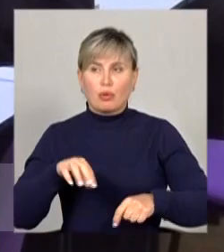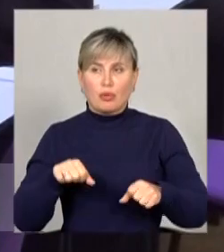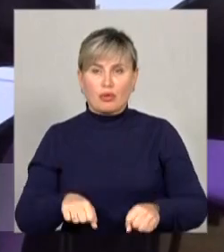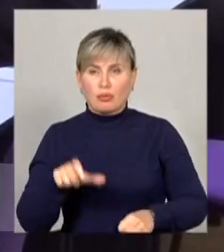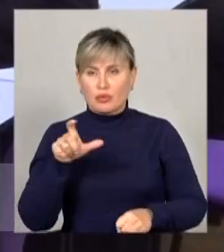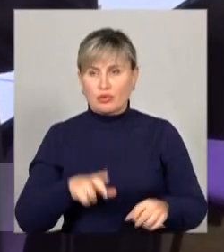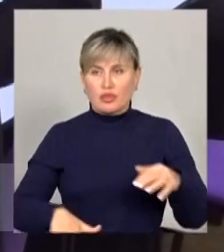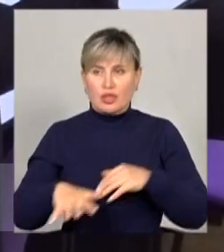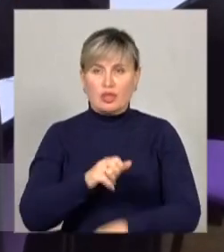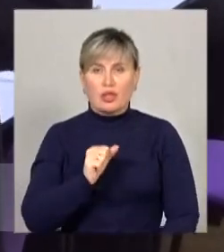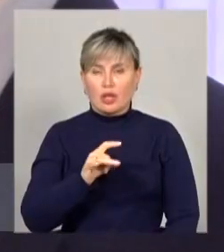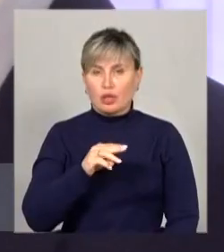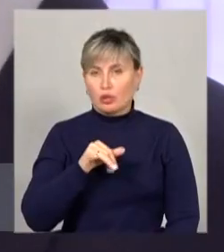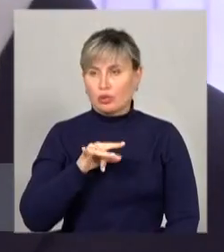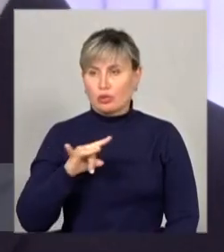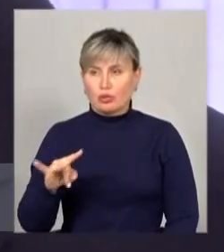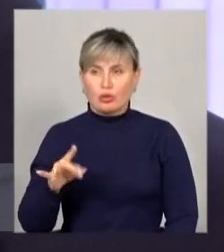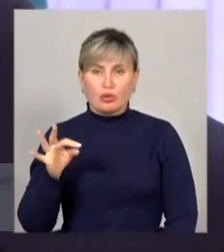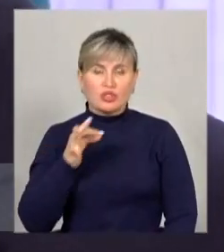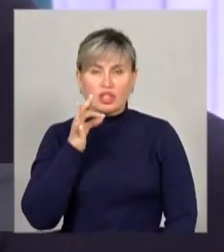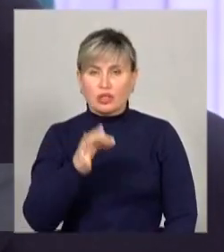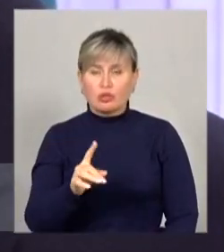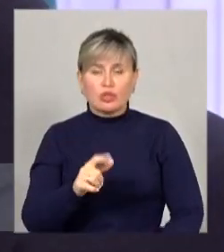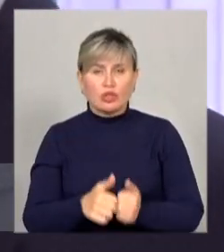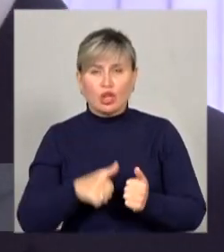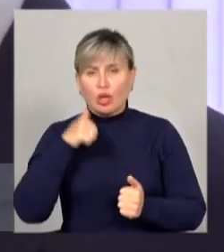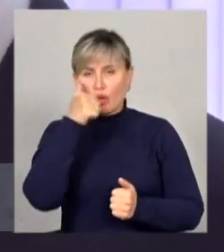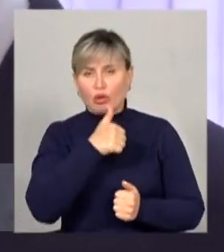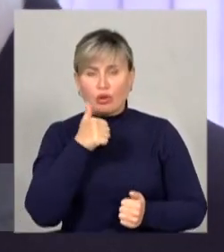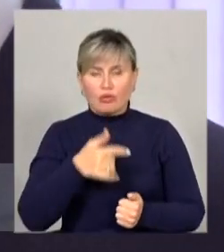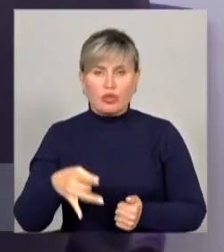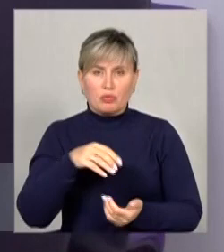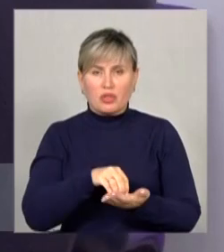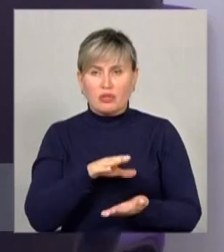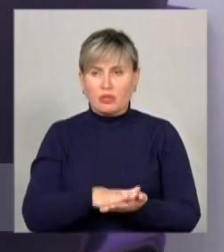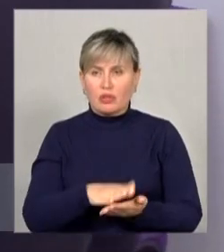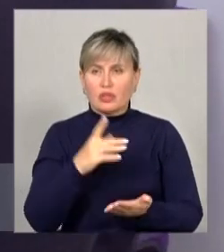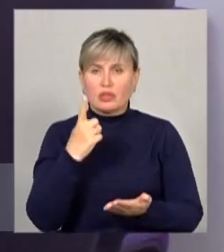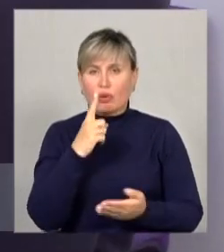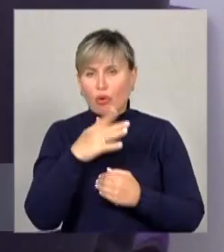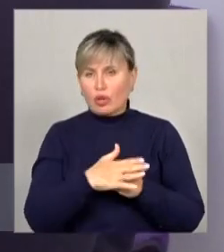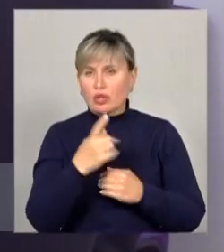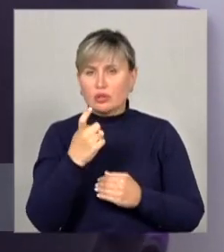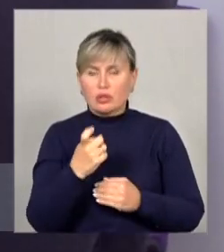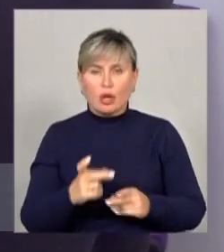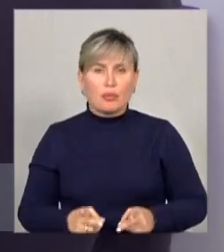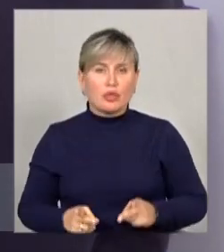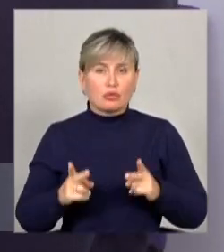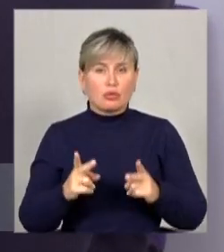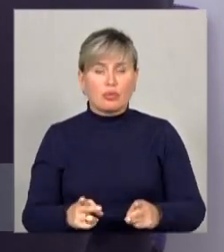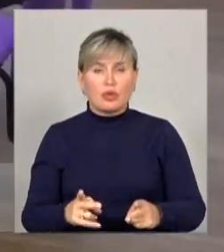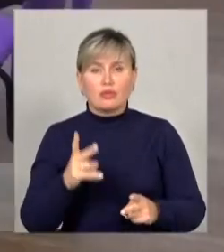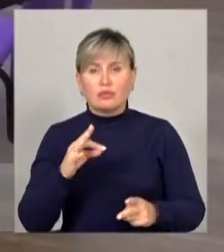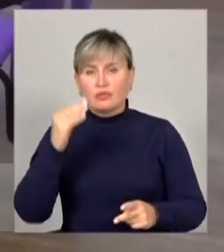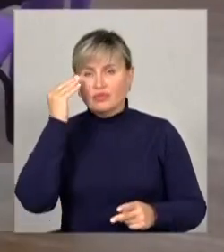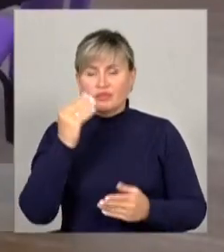в стране Артур Ластаев. Он отметил, что ежегодно в республике фиксируется около 100 подобных преступлений. Однако, по мнению омбудсмена,